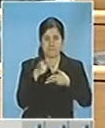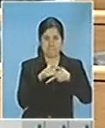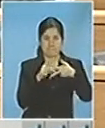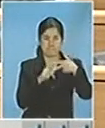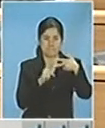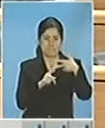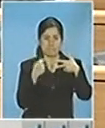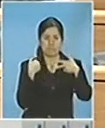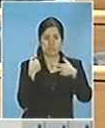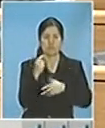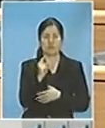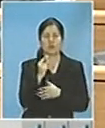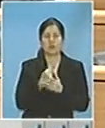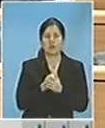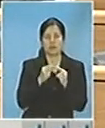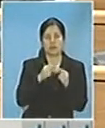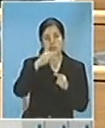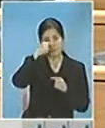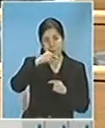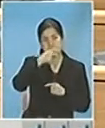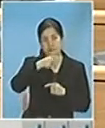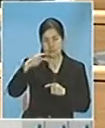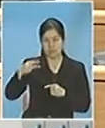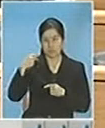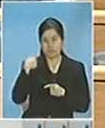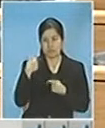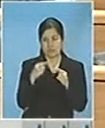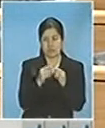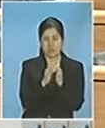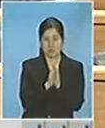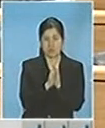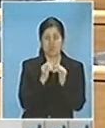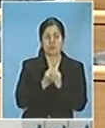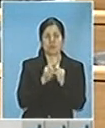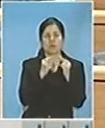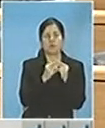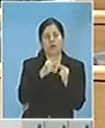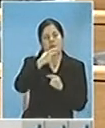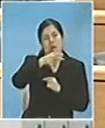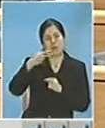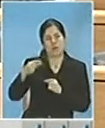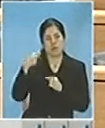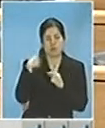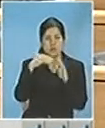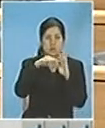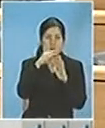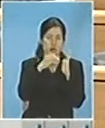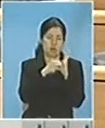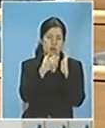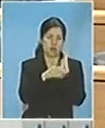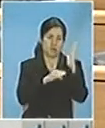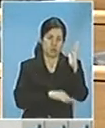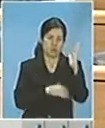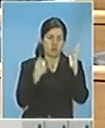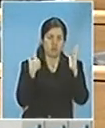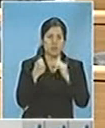ญ่ๆก็คือภาษาไทยและภาษาถิ่นท่านประธานที่เคารพคะในทุกภาคนั้นมี